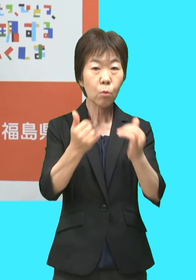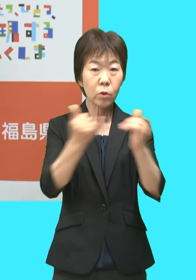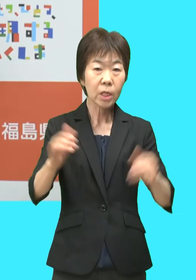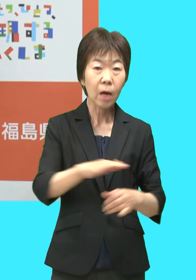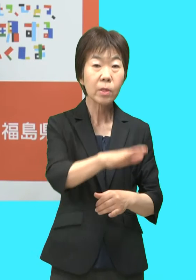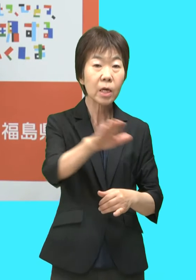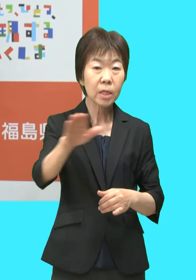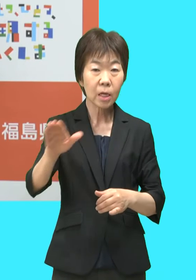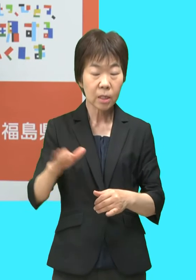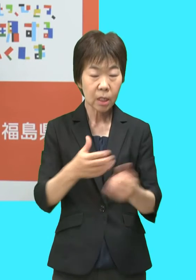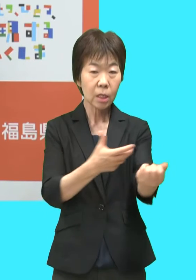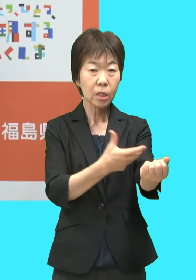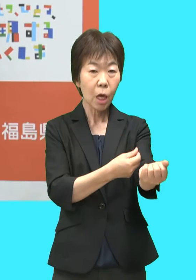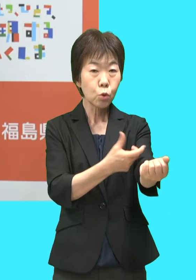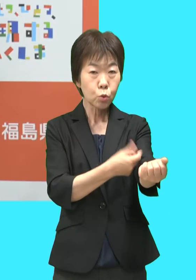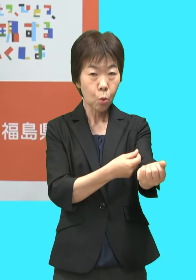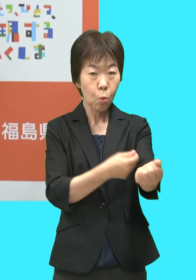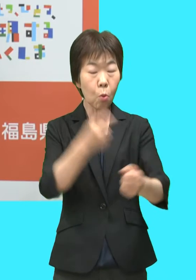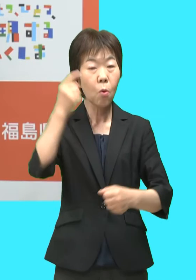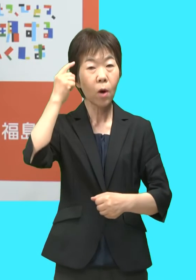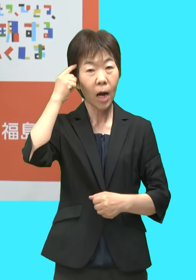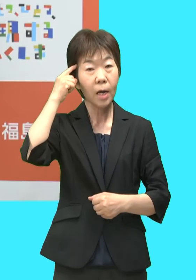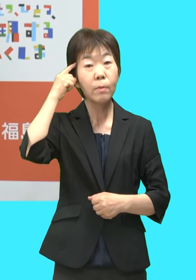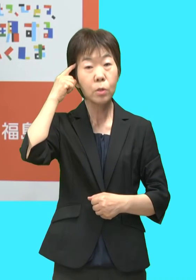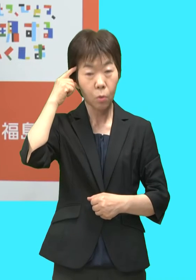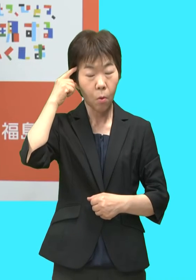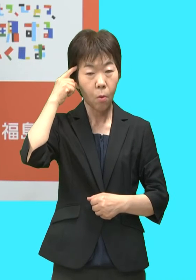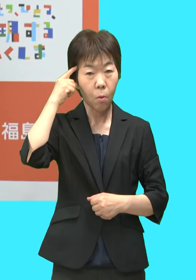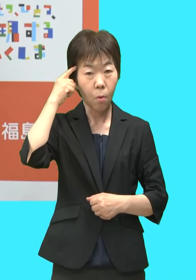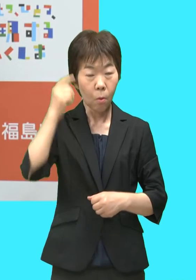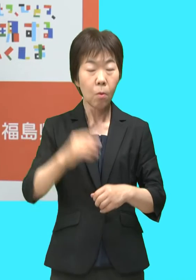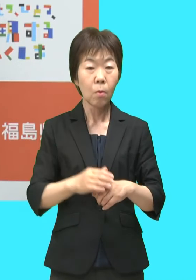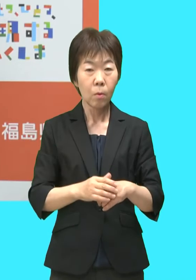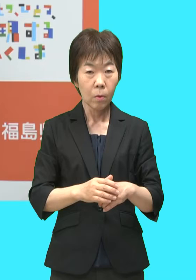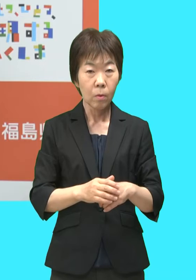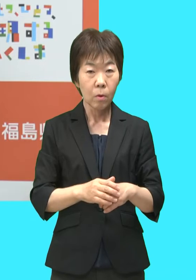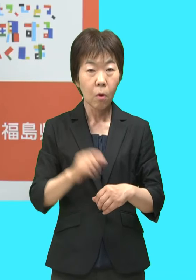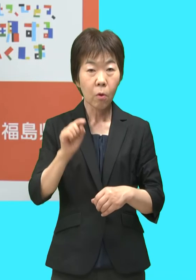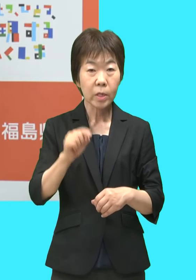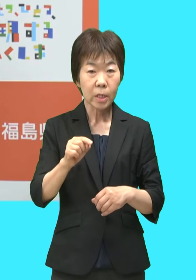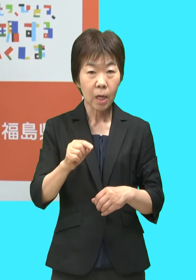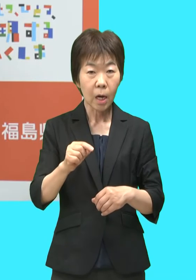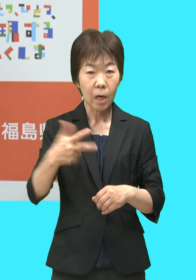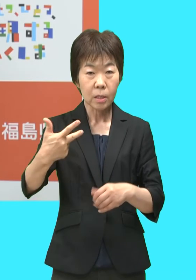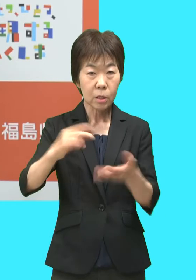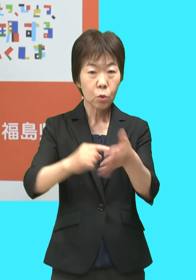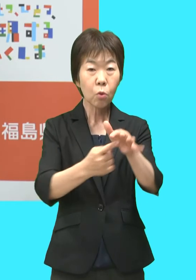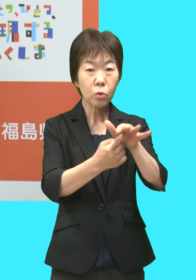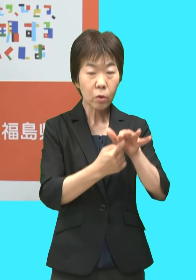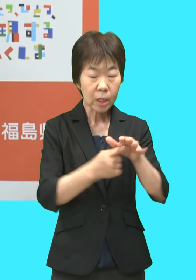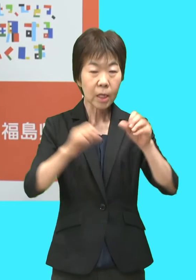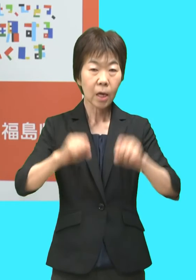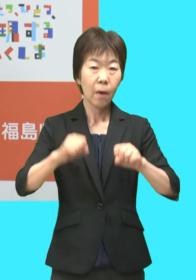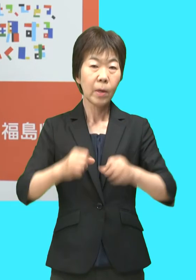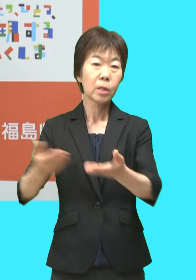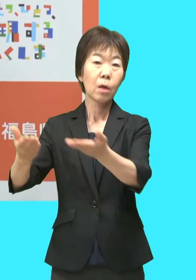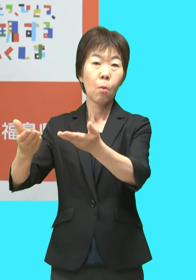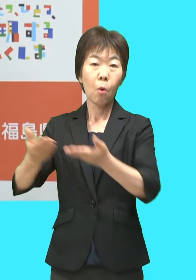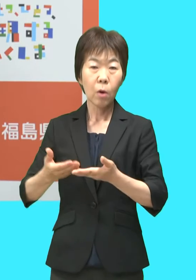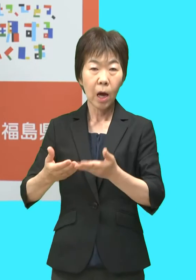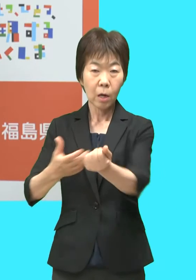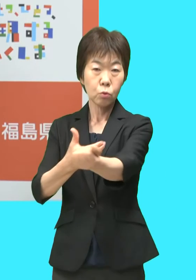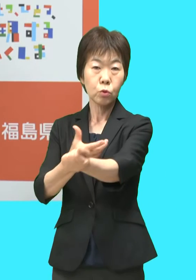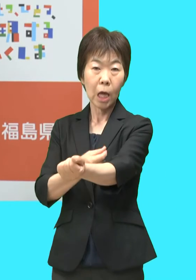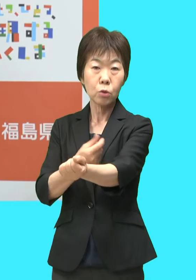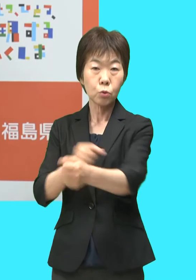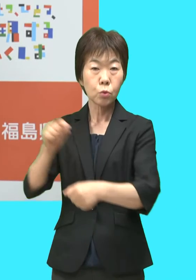さんに接種をということを考えていきますと、やはりこういった各市町村に頑張っていただく接種